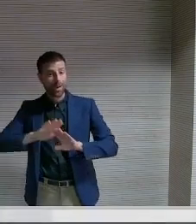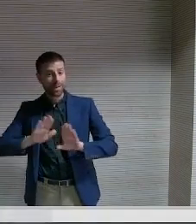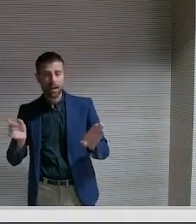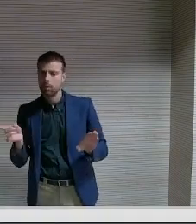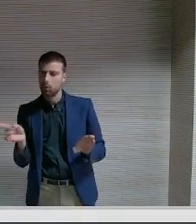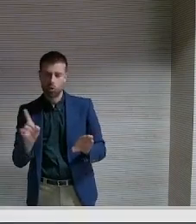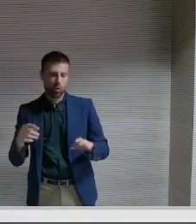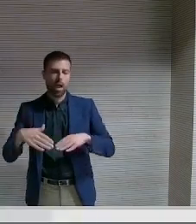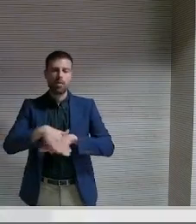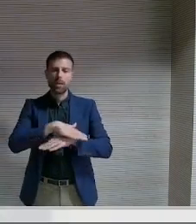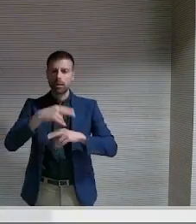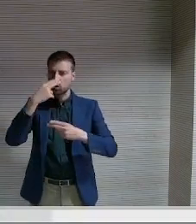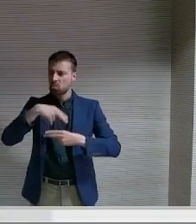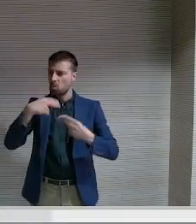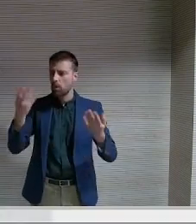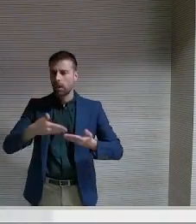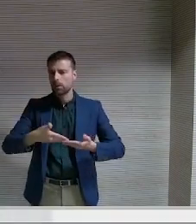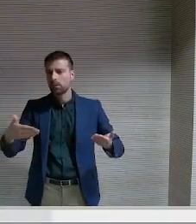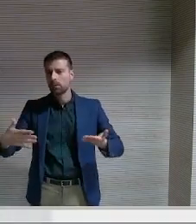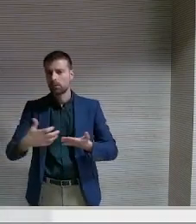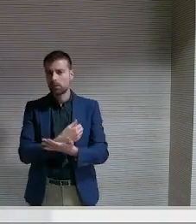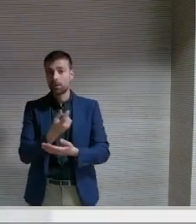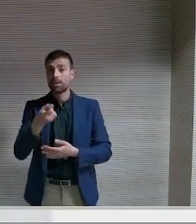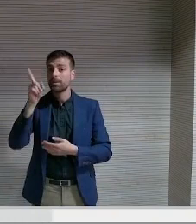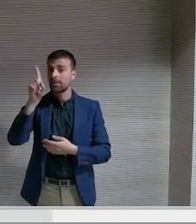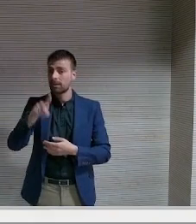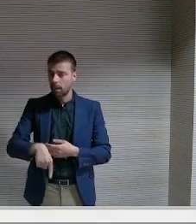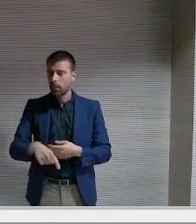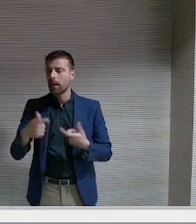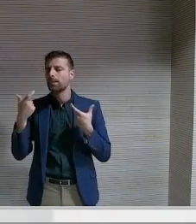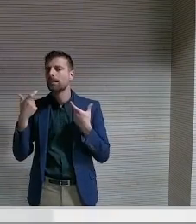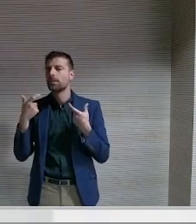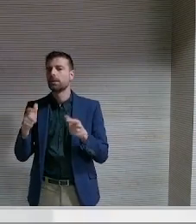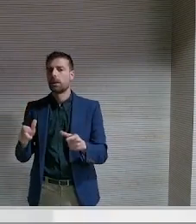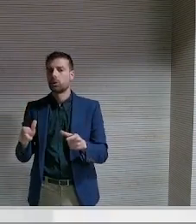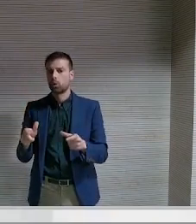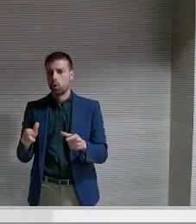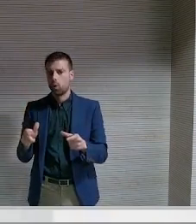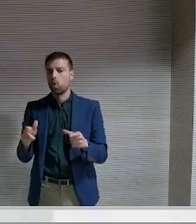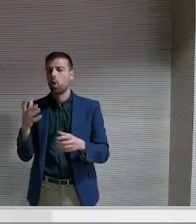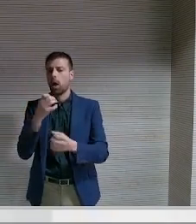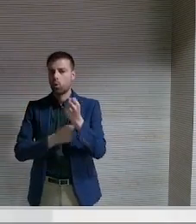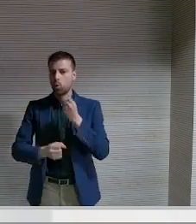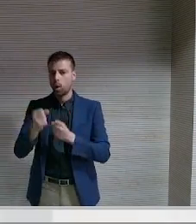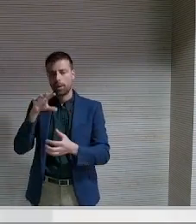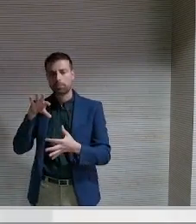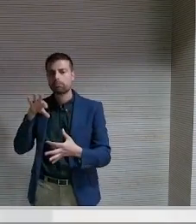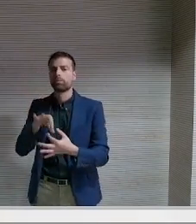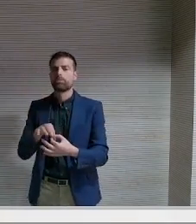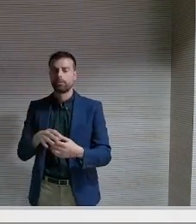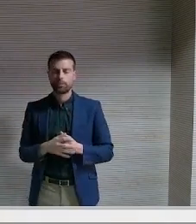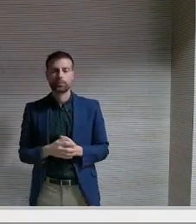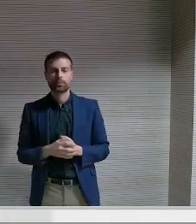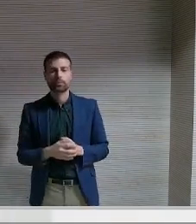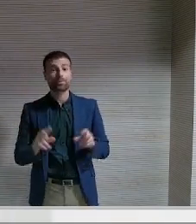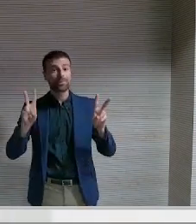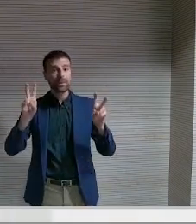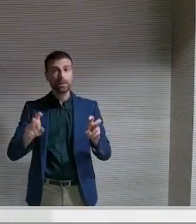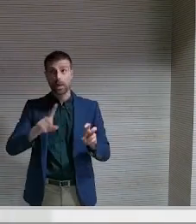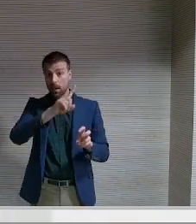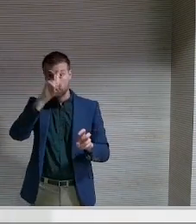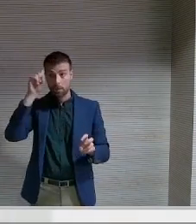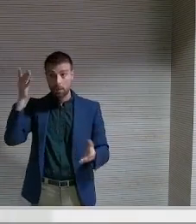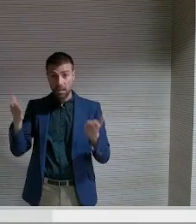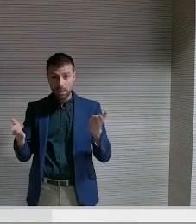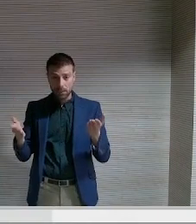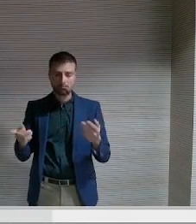les administracions i també, òbviament, tot el sectors econòmics. I pel que fa a Madrid, doncs nosaltres